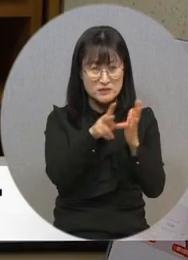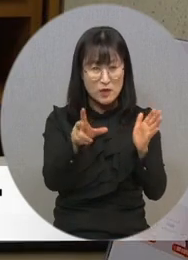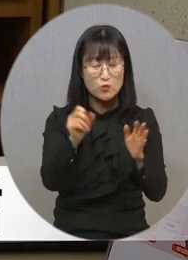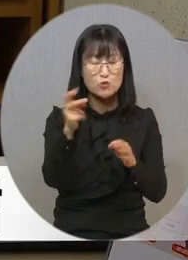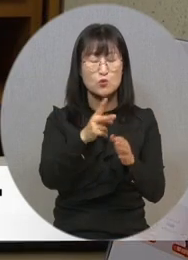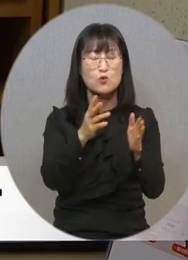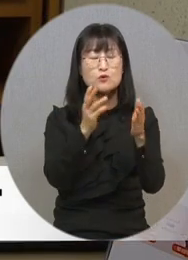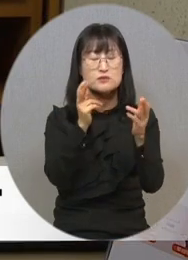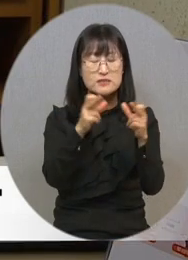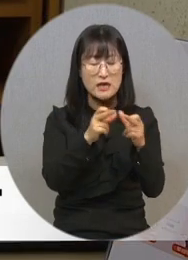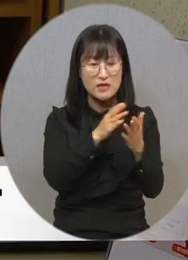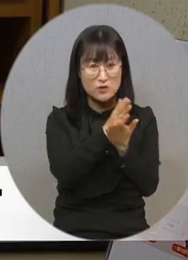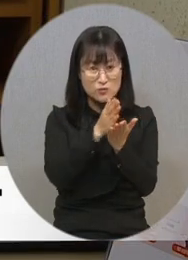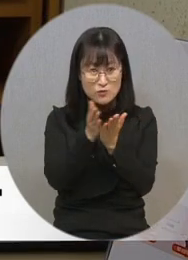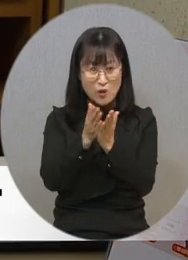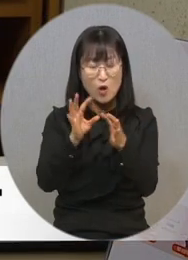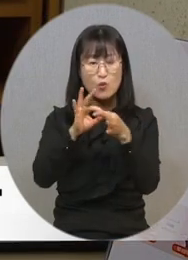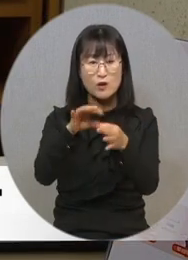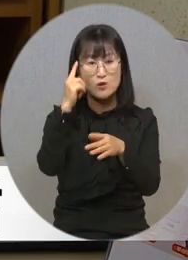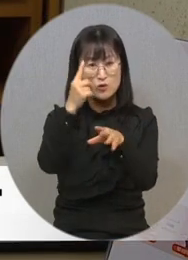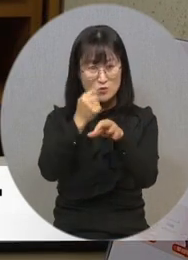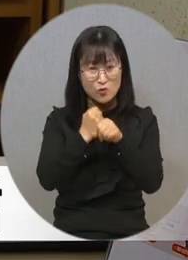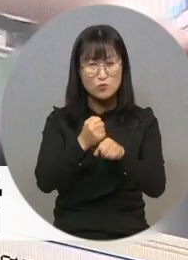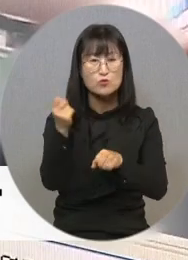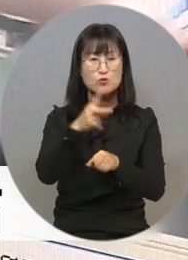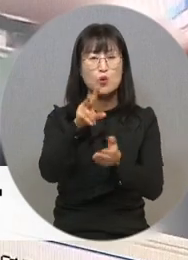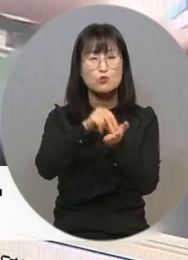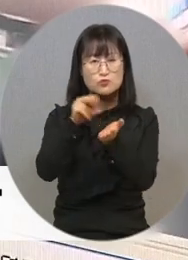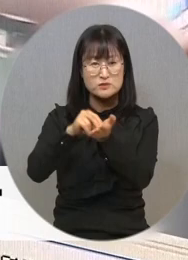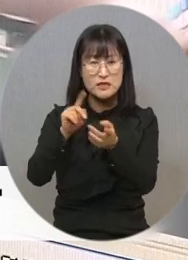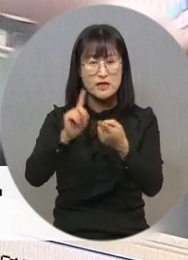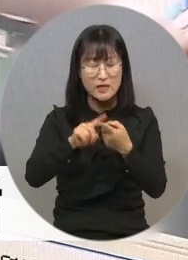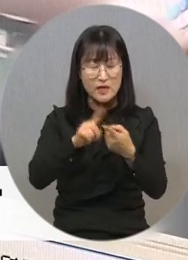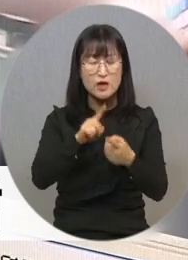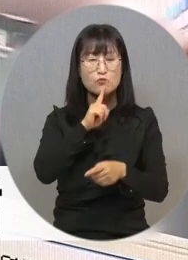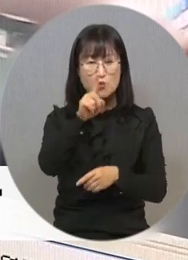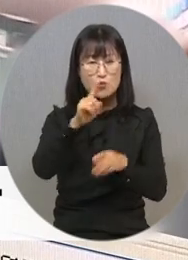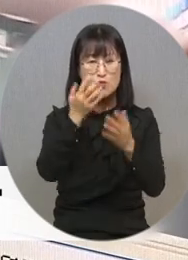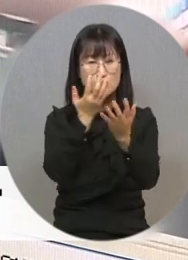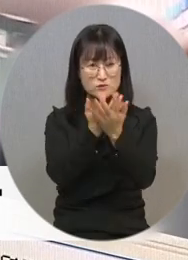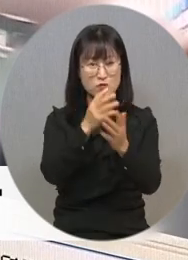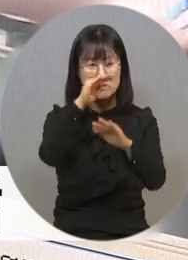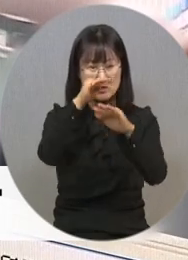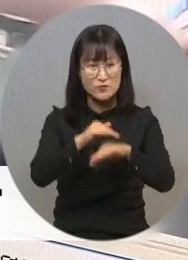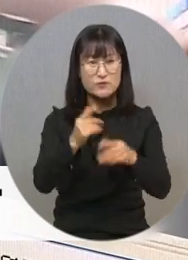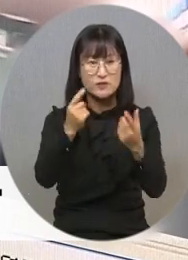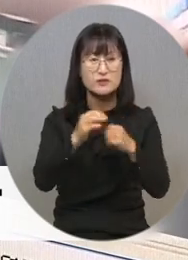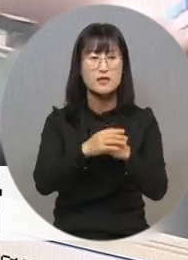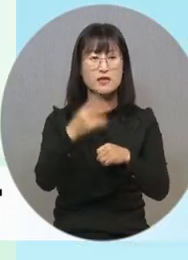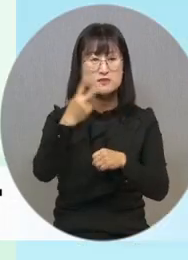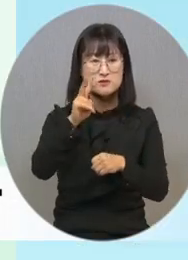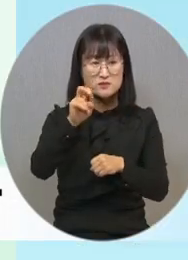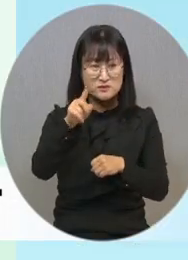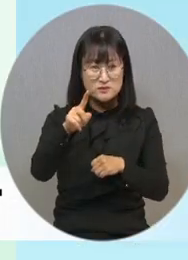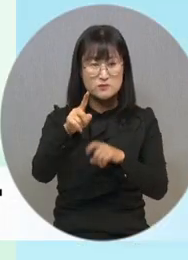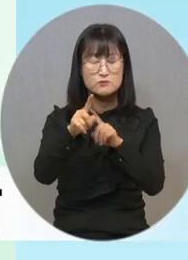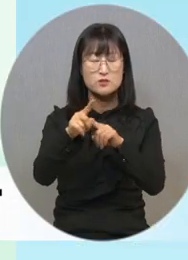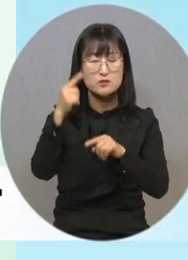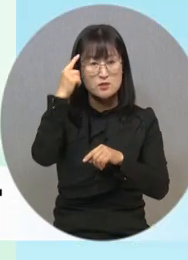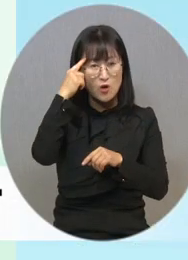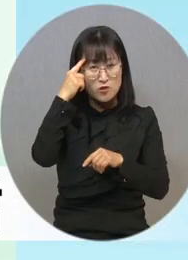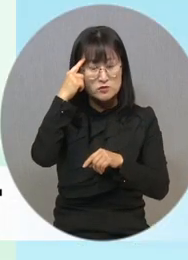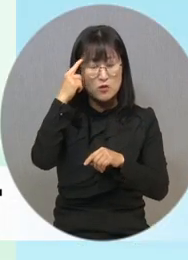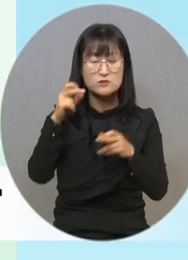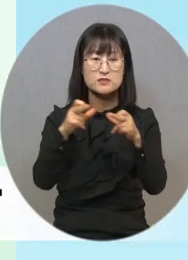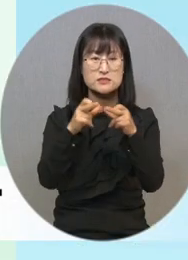이슈와 관련한 연구 장액의 현안을 다룬 보고서 등입니다 14일 난 2021년 정신장애인의